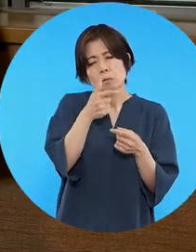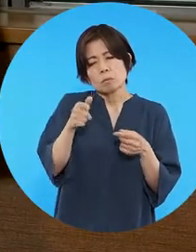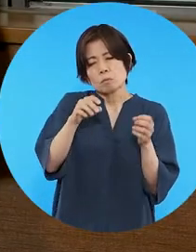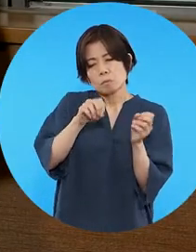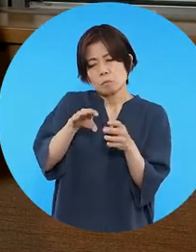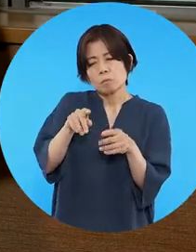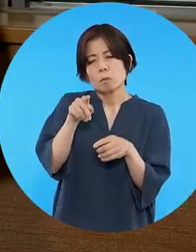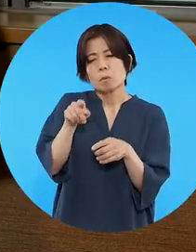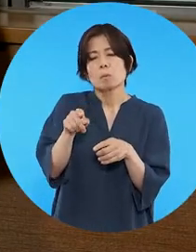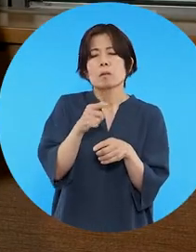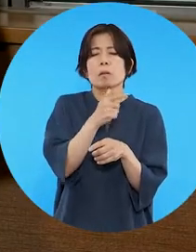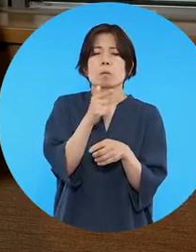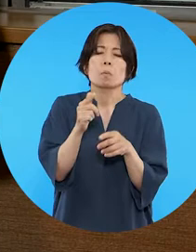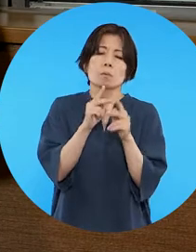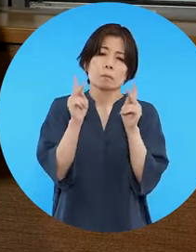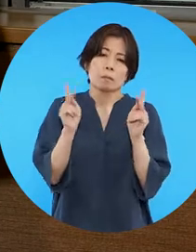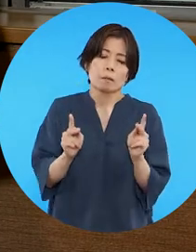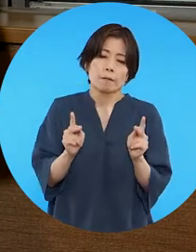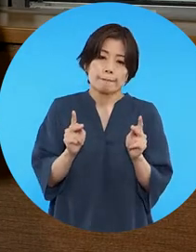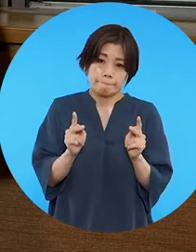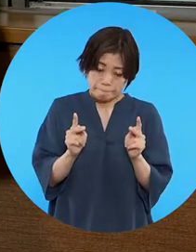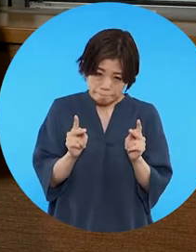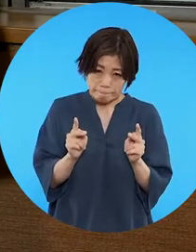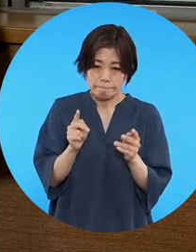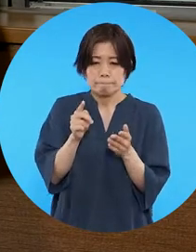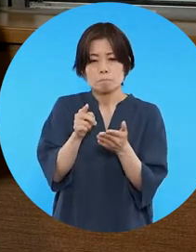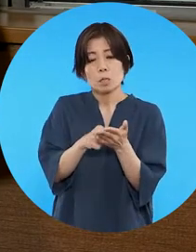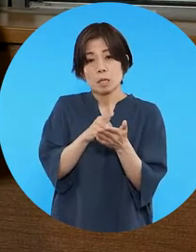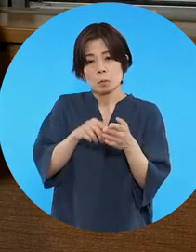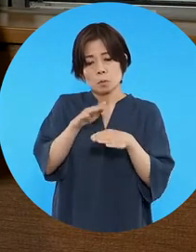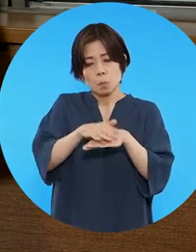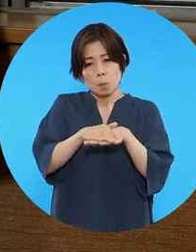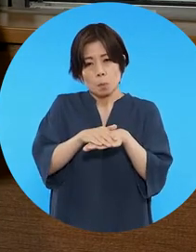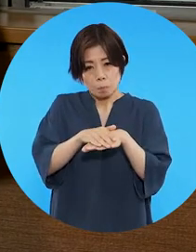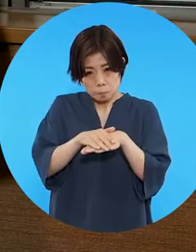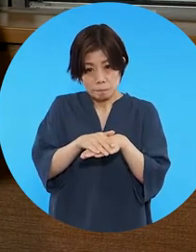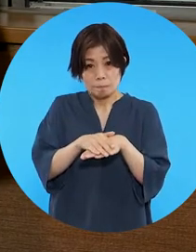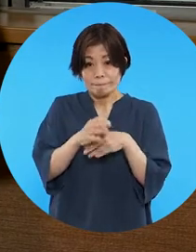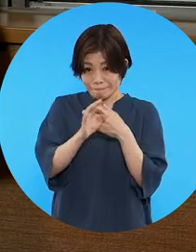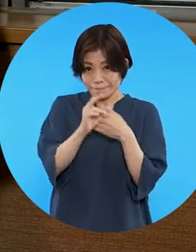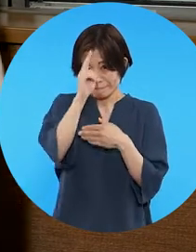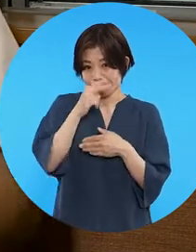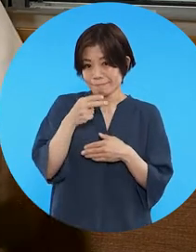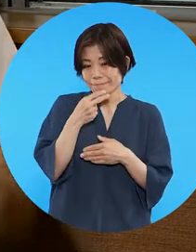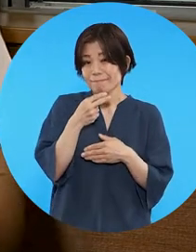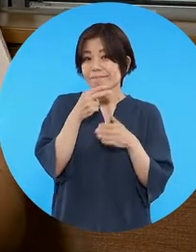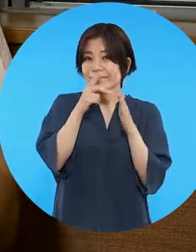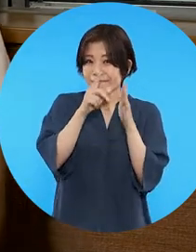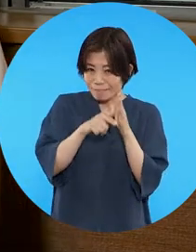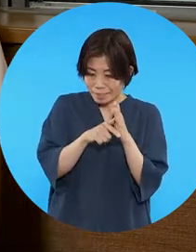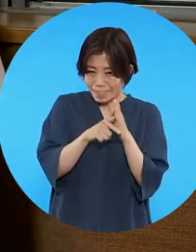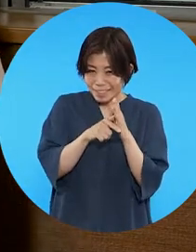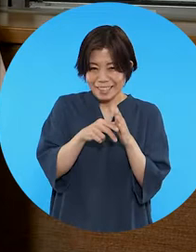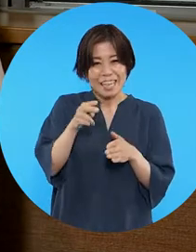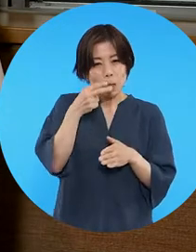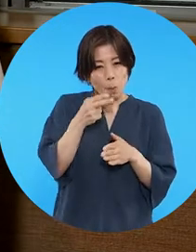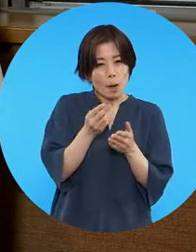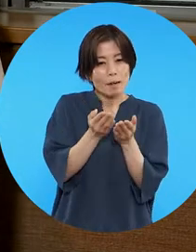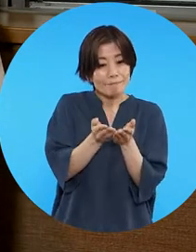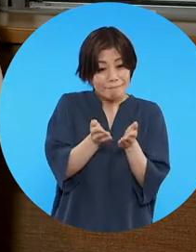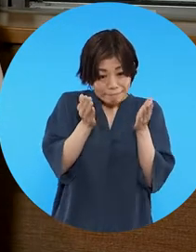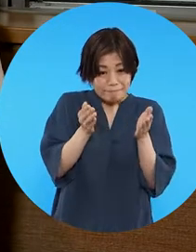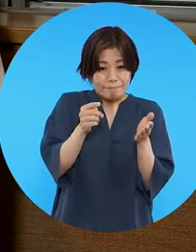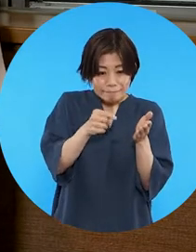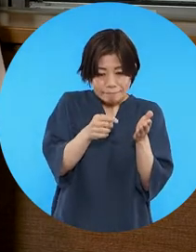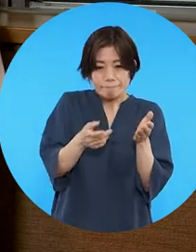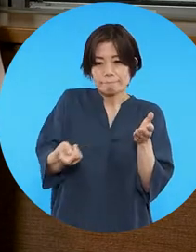ては私どもも大きい課題だと思ってますので、その中で例えばランチタイムですと、ご飯がついているそのお茶碗に盛るとき